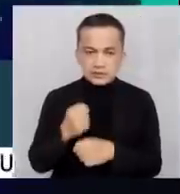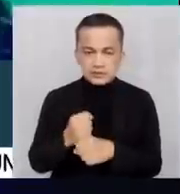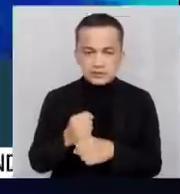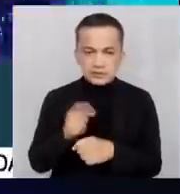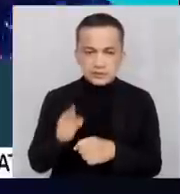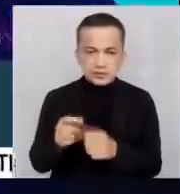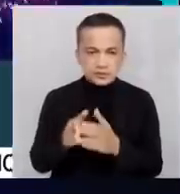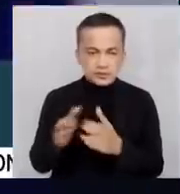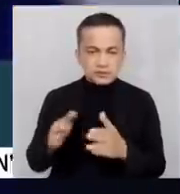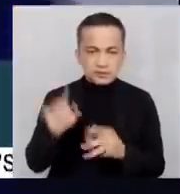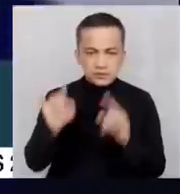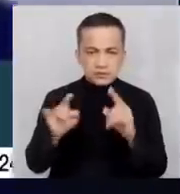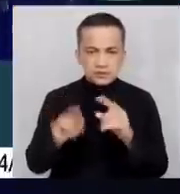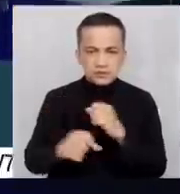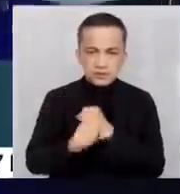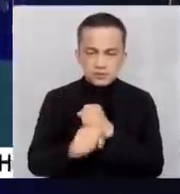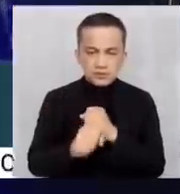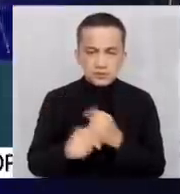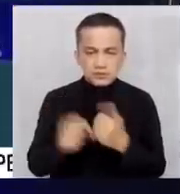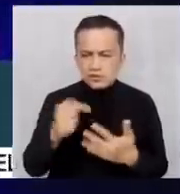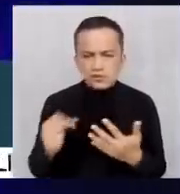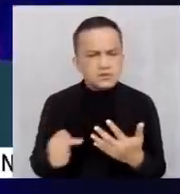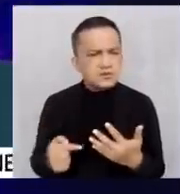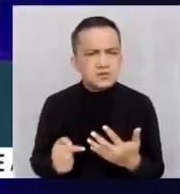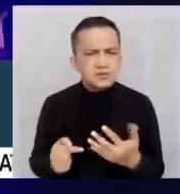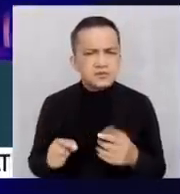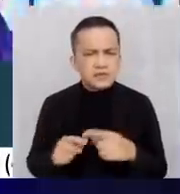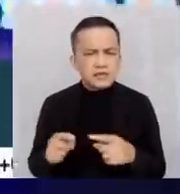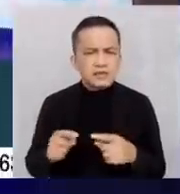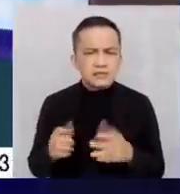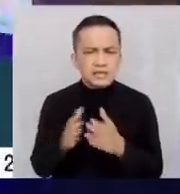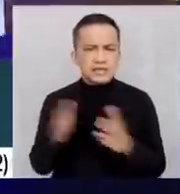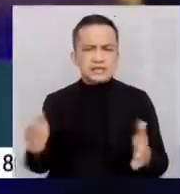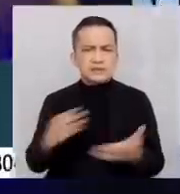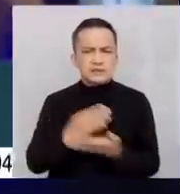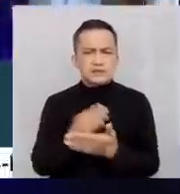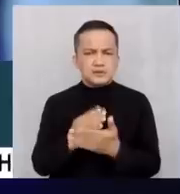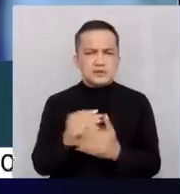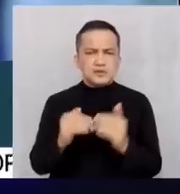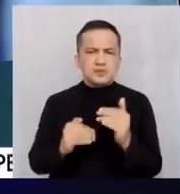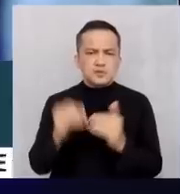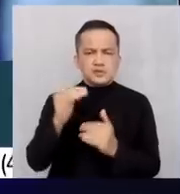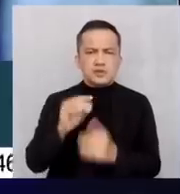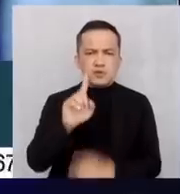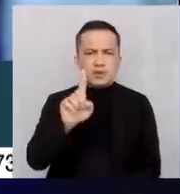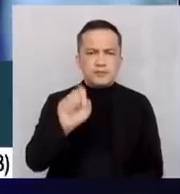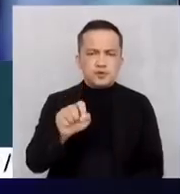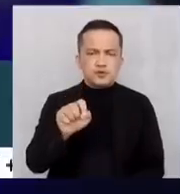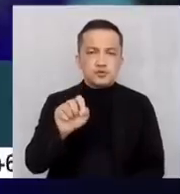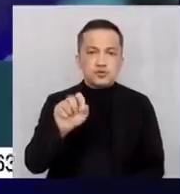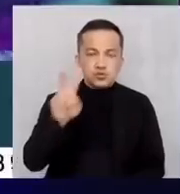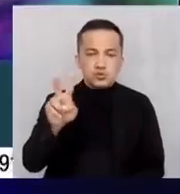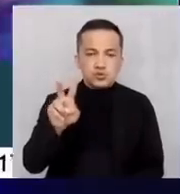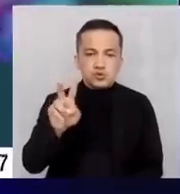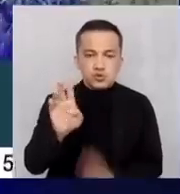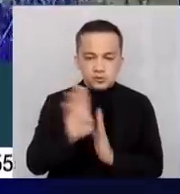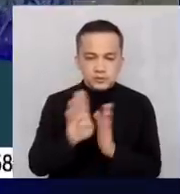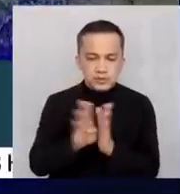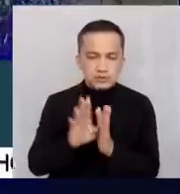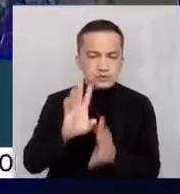promotion, etc. Pero malaki yung budget dito eh, more than 1.2 billion in total.